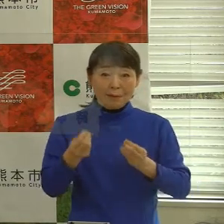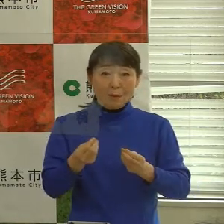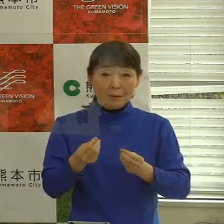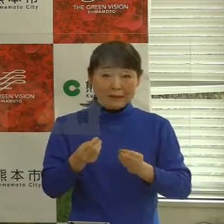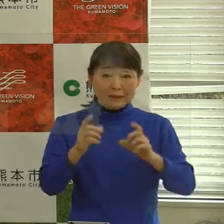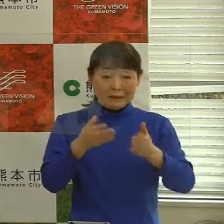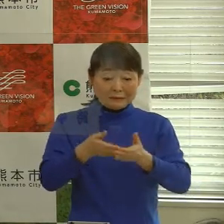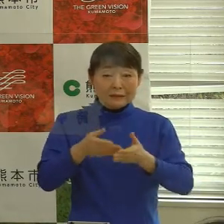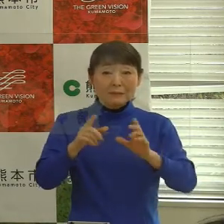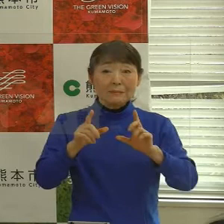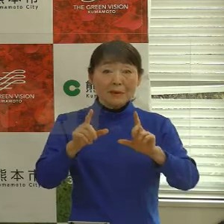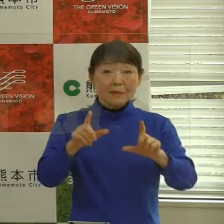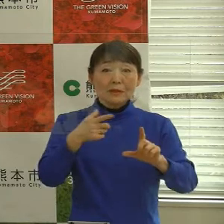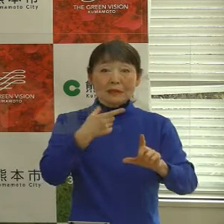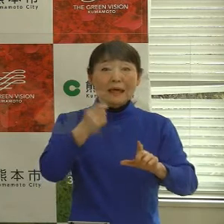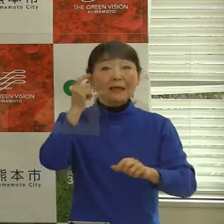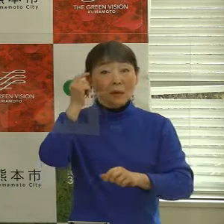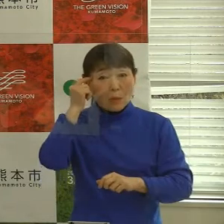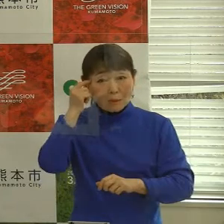うに思っております。